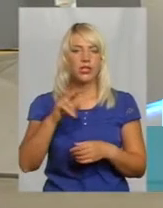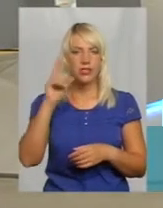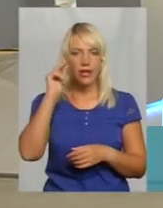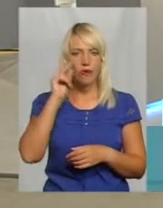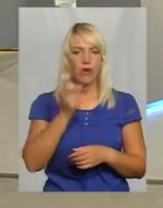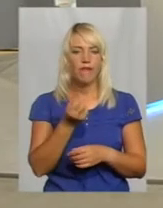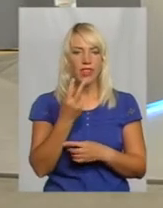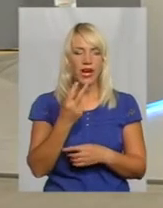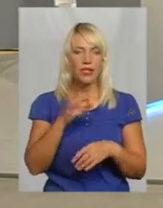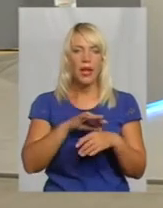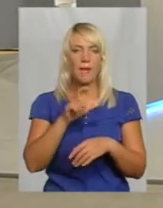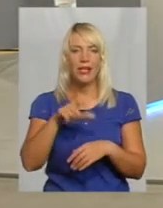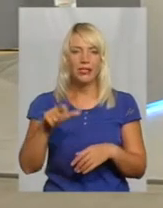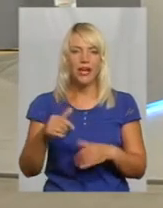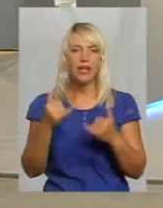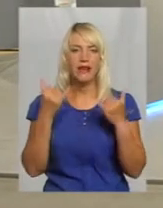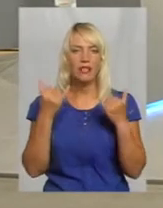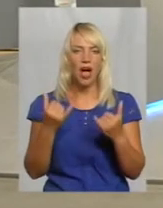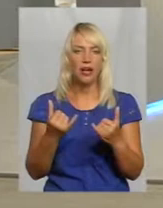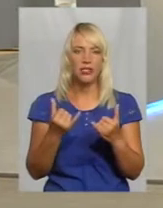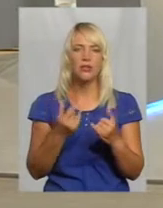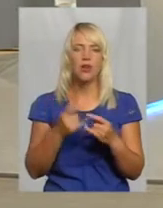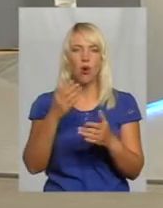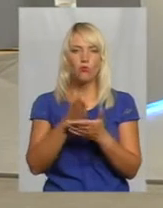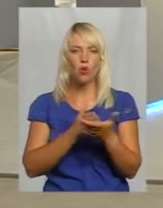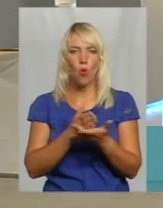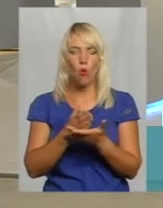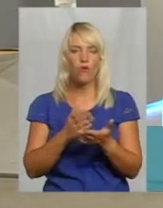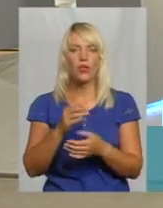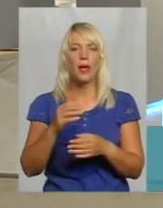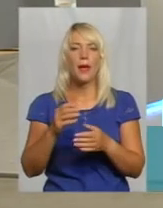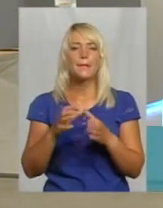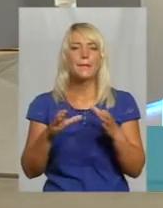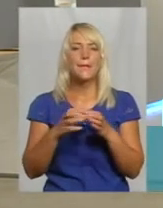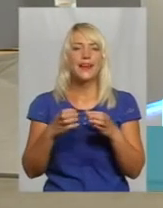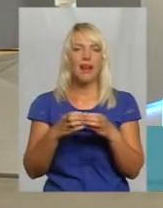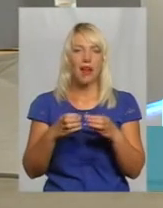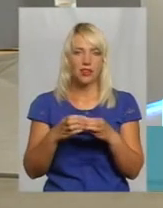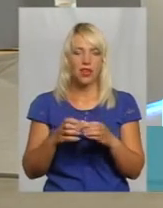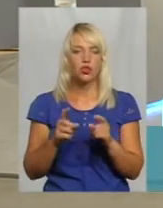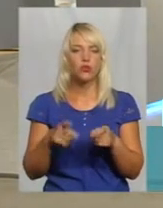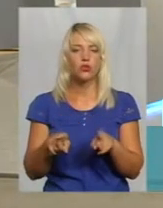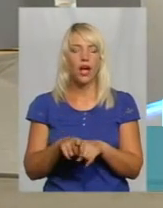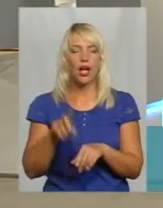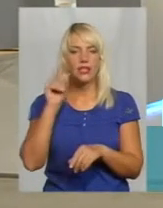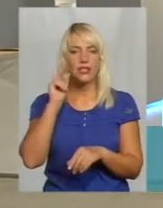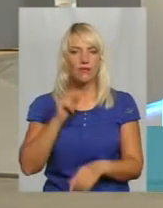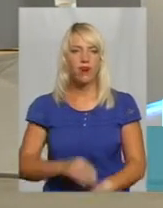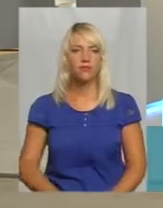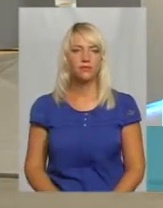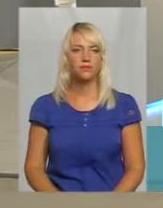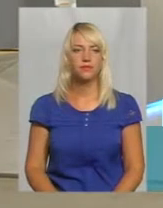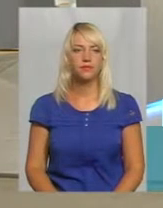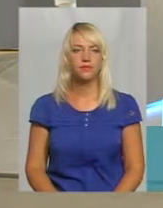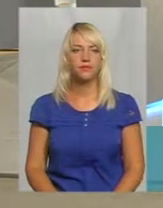12 пацієнтів зараз обслуговує бригада, можна так сказати. Так? Чому така цифра? Ну,